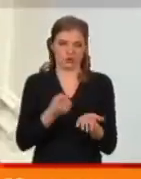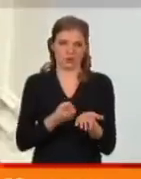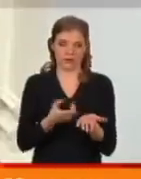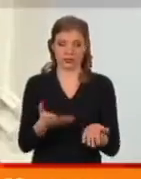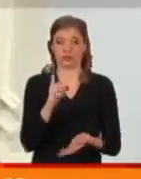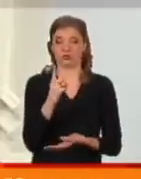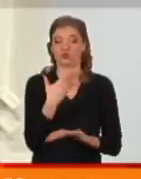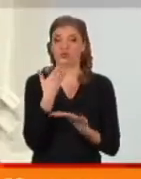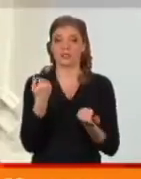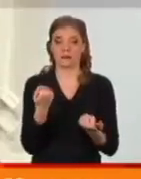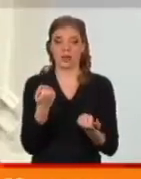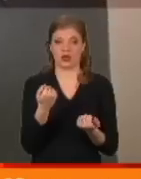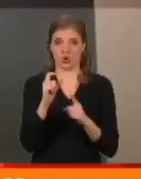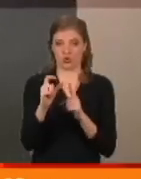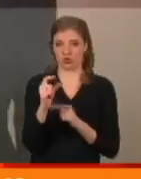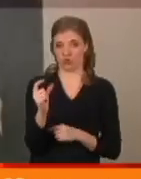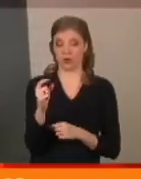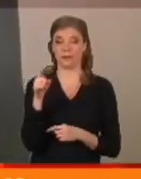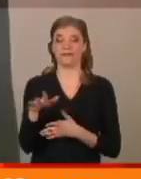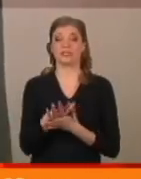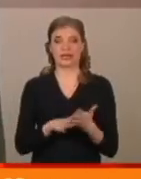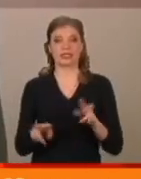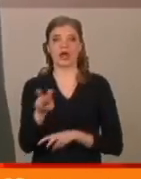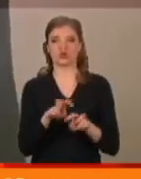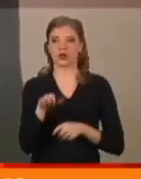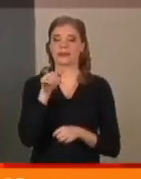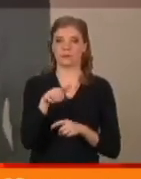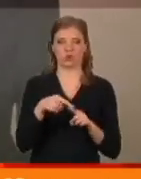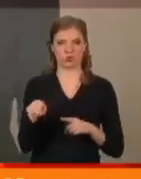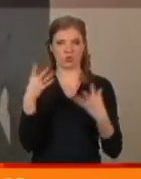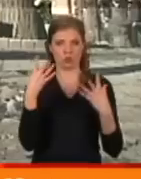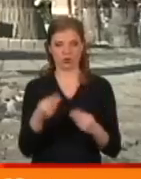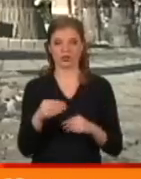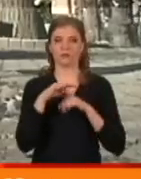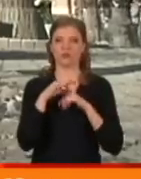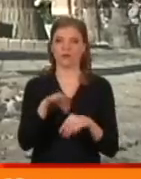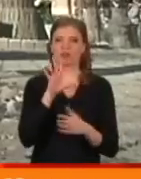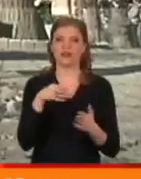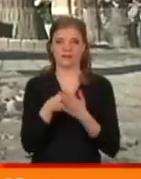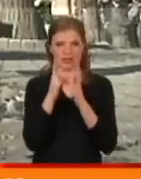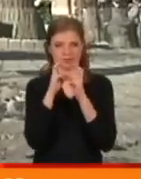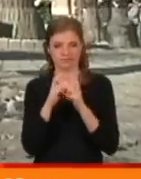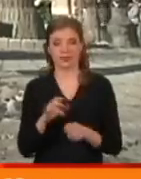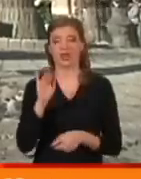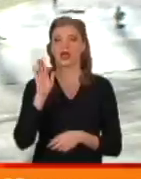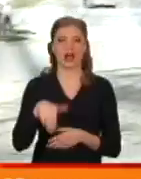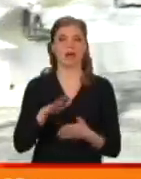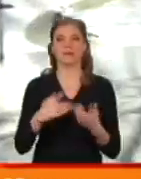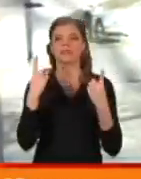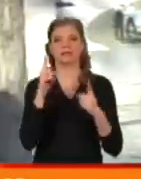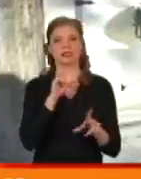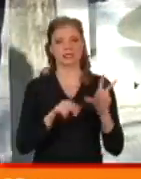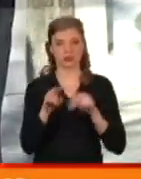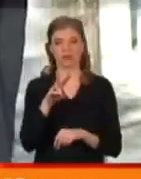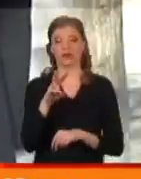довести, тому що немає самої кулі. Він і далі шукатиме відео того дня, проводитиме власне розслідування. І нехай без великих